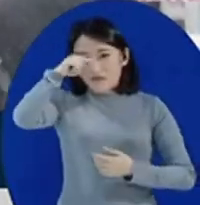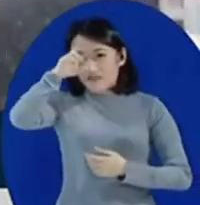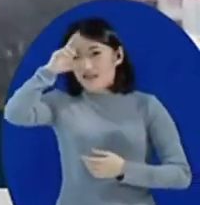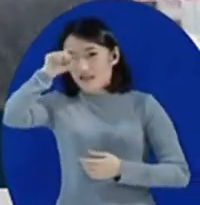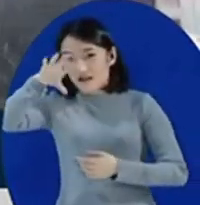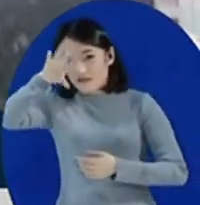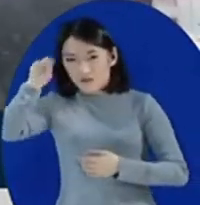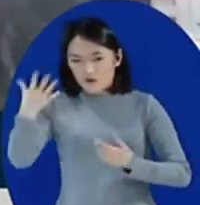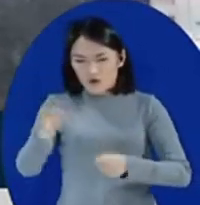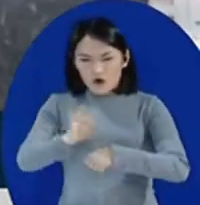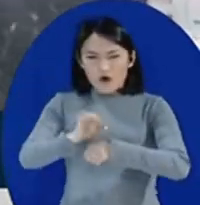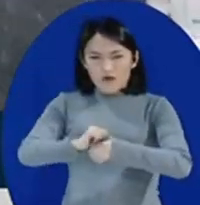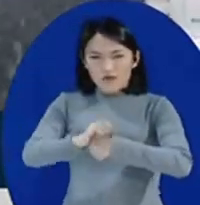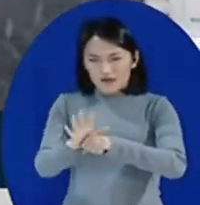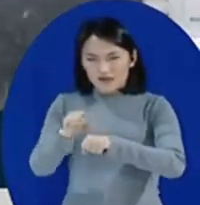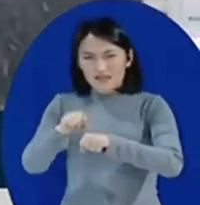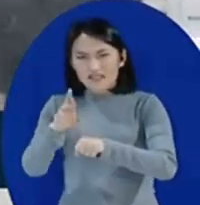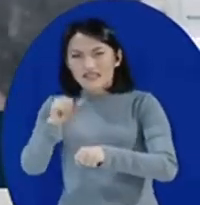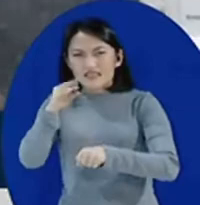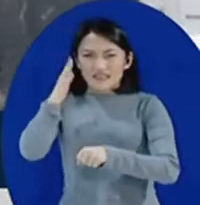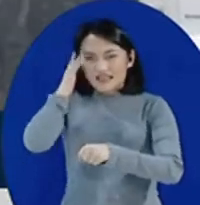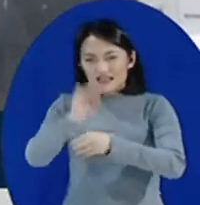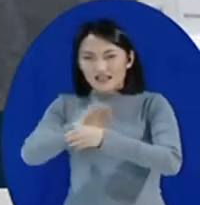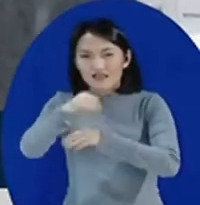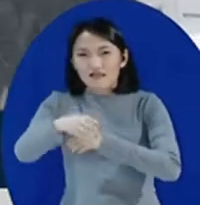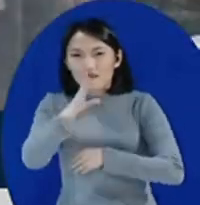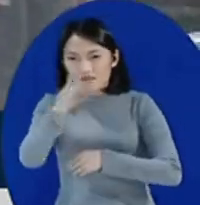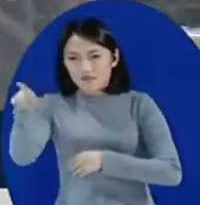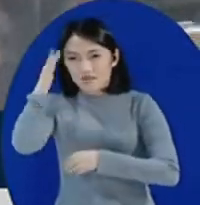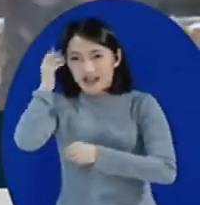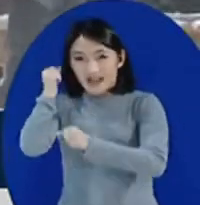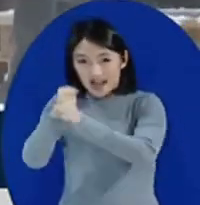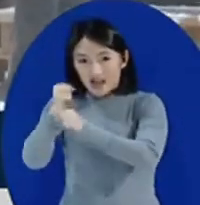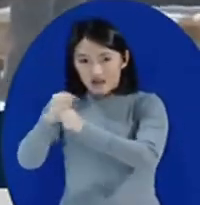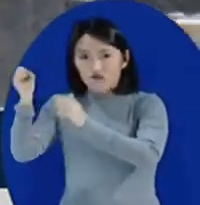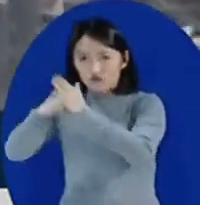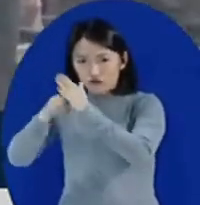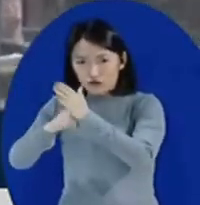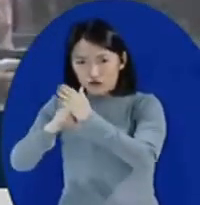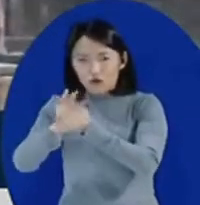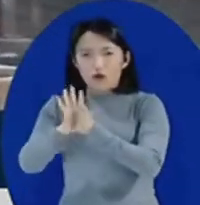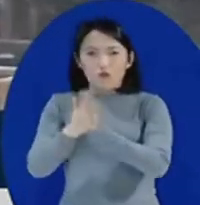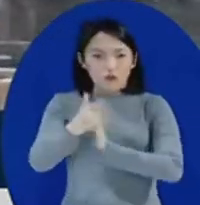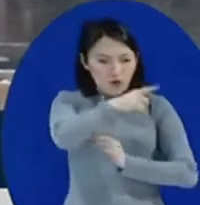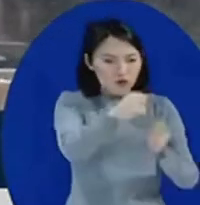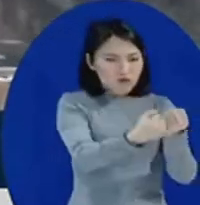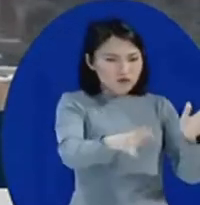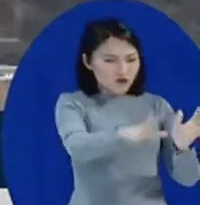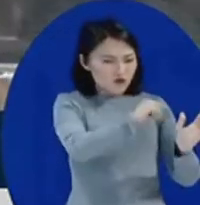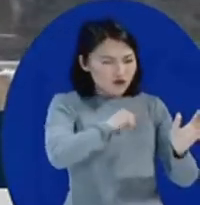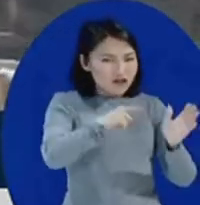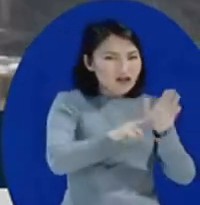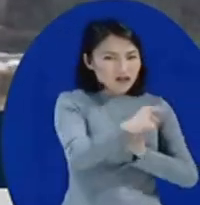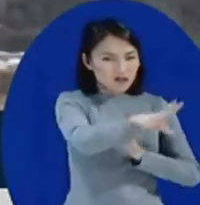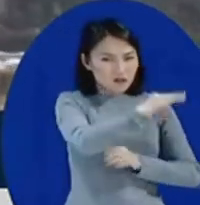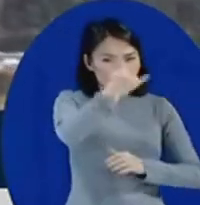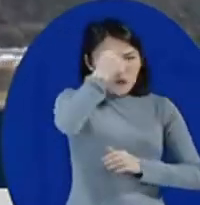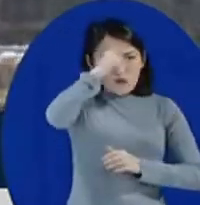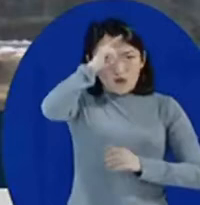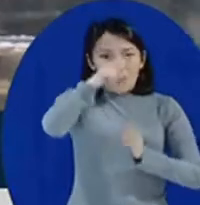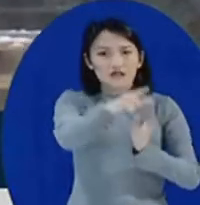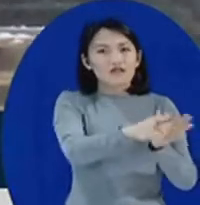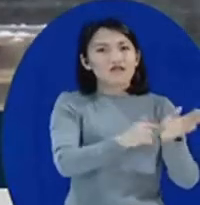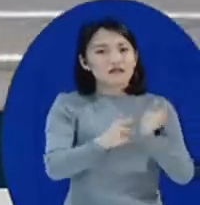мэндийн яамууд цар тахлын эрсдэл багтаа давах аргыг боловсруулж хариу арга хэмжээ авах ёстой ч хамгийн гол нь ухамсартай байх шаардлагатай юм